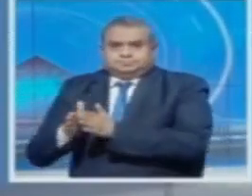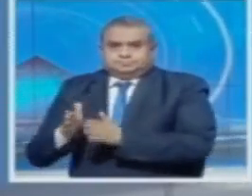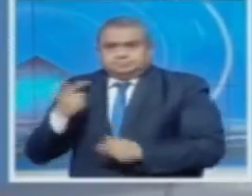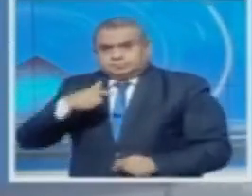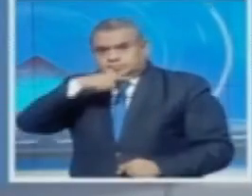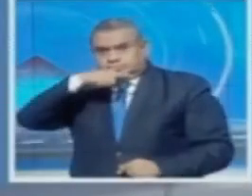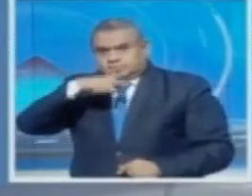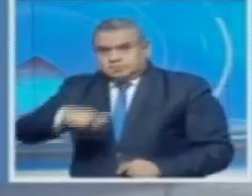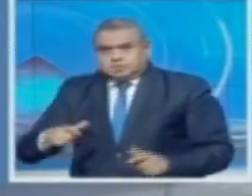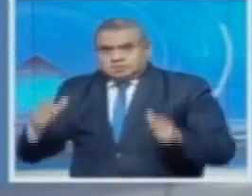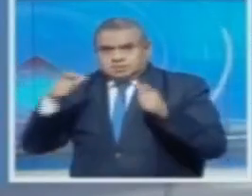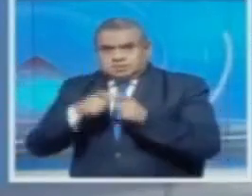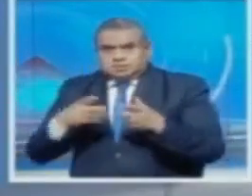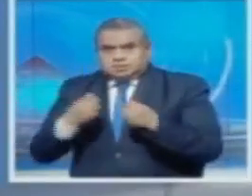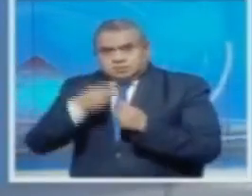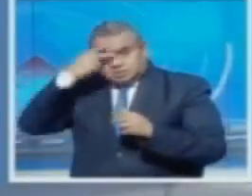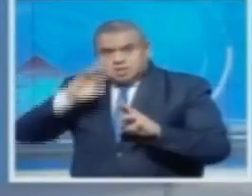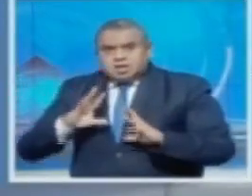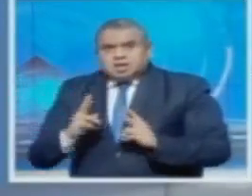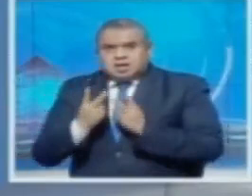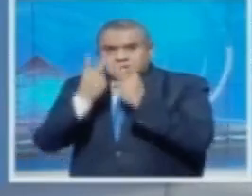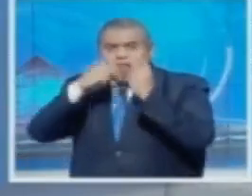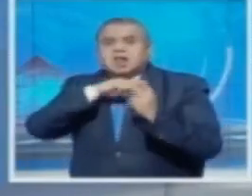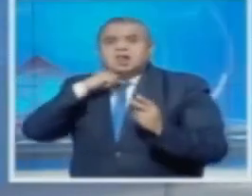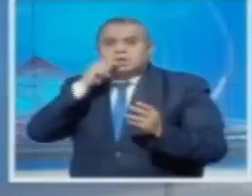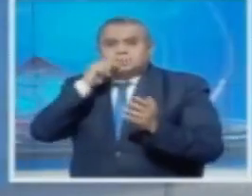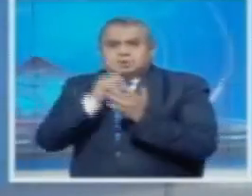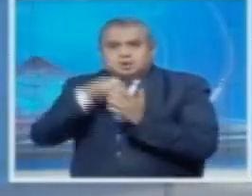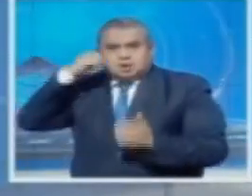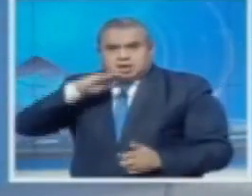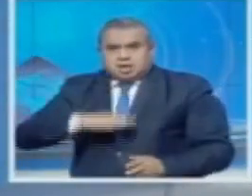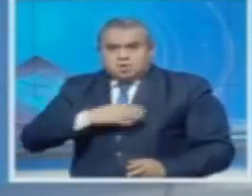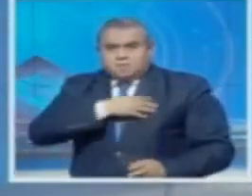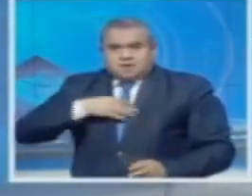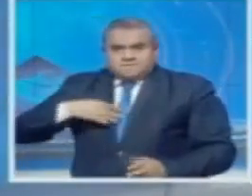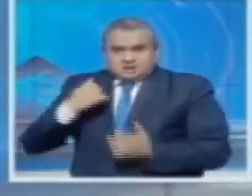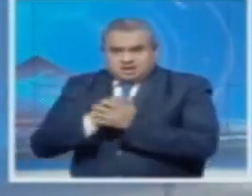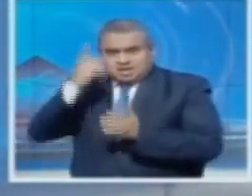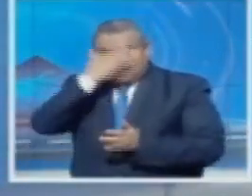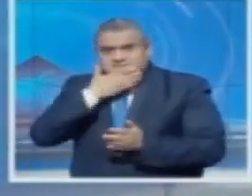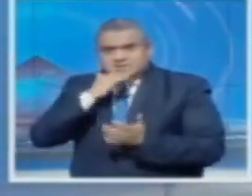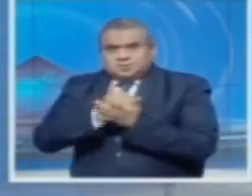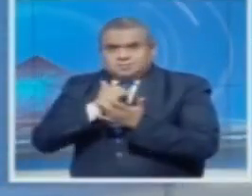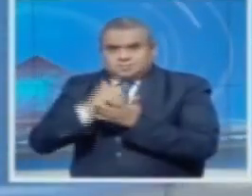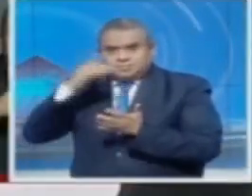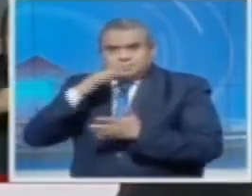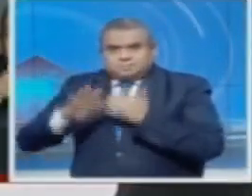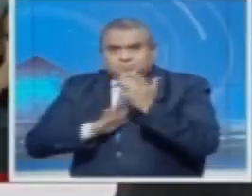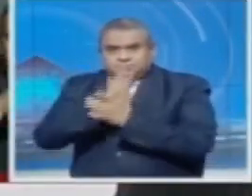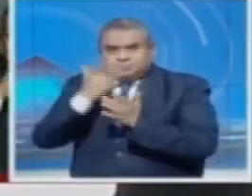وفي كلمته خلال جلسة شراكة النمو الأخضر، أكد رئيس جنوب أفريقيا سيريل رامافوزا أن بلاده